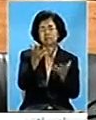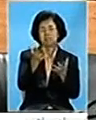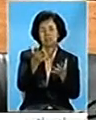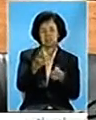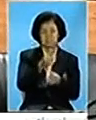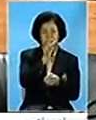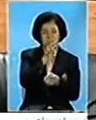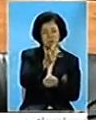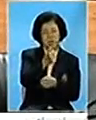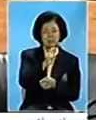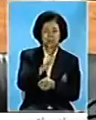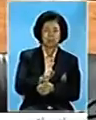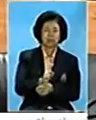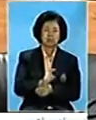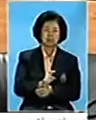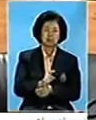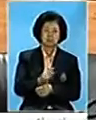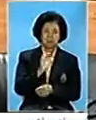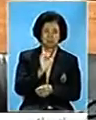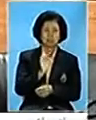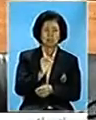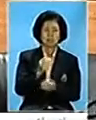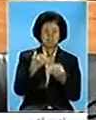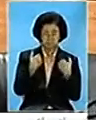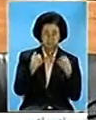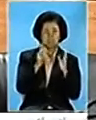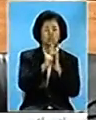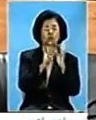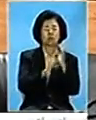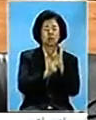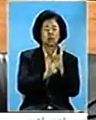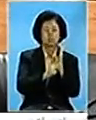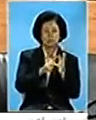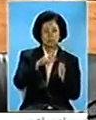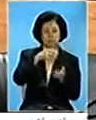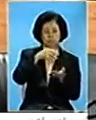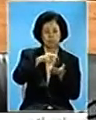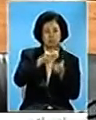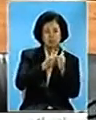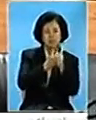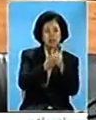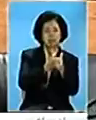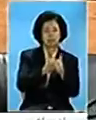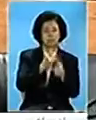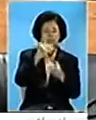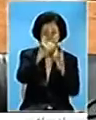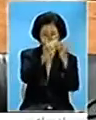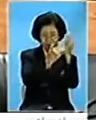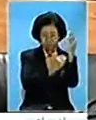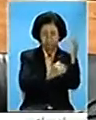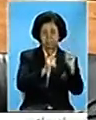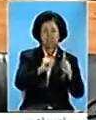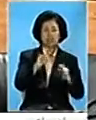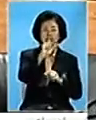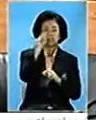ครับโอเคมันมีกฎหมายก็ว่าไปตามกระบวนการแต่สภาพัฒนาการเมืองจะทำสิ่ง